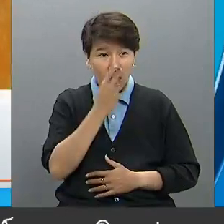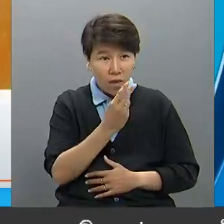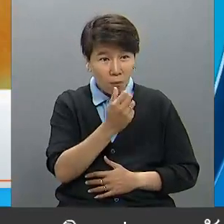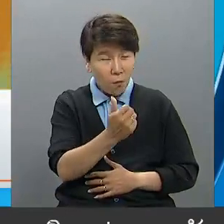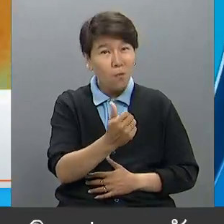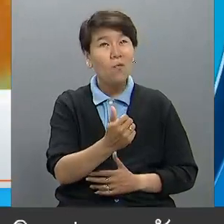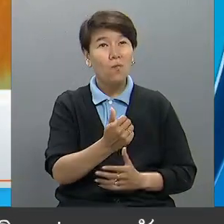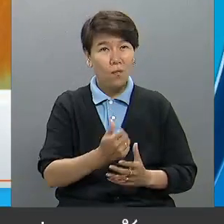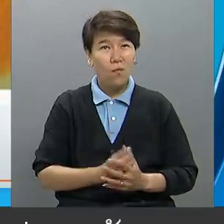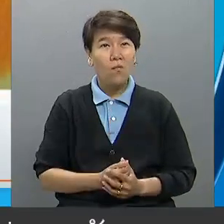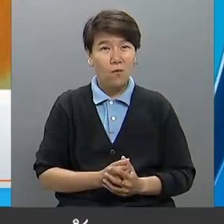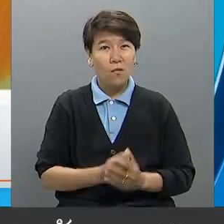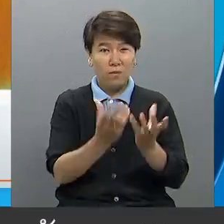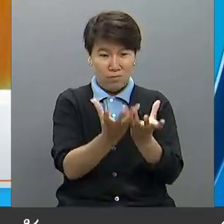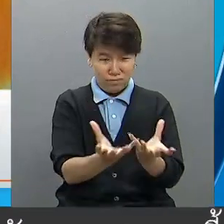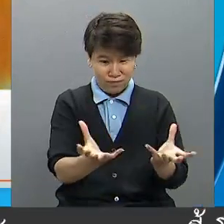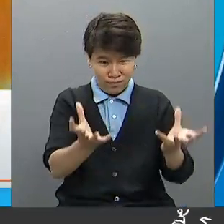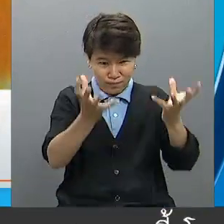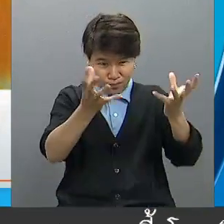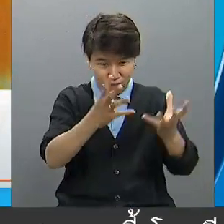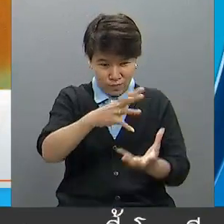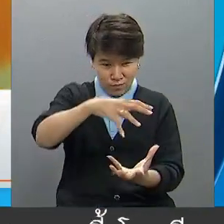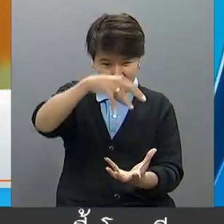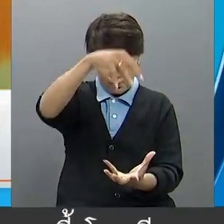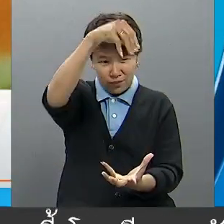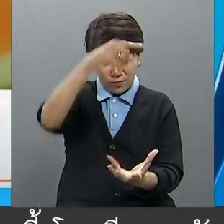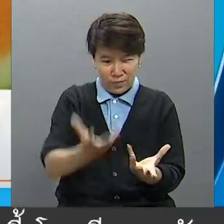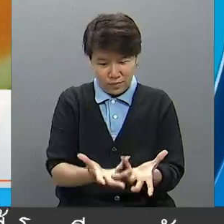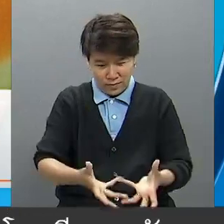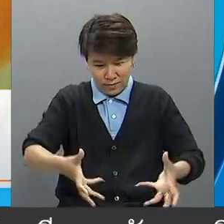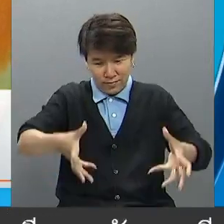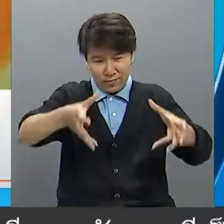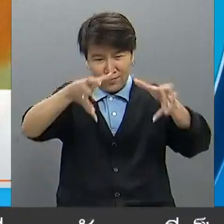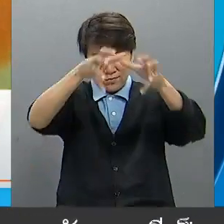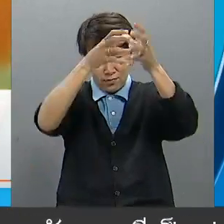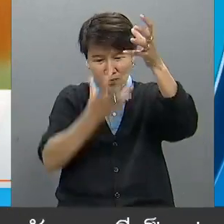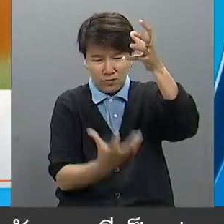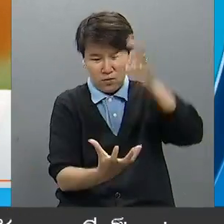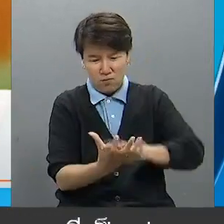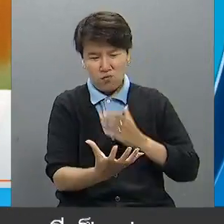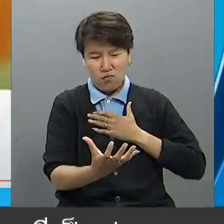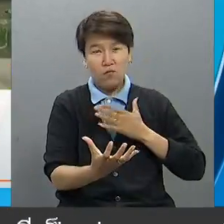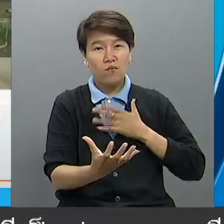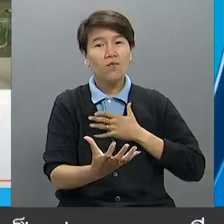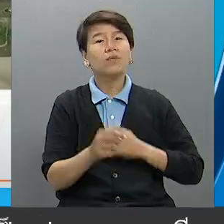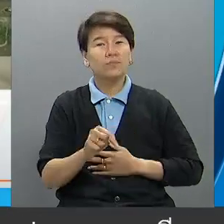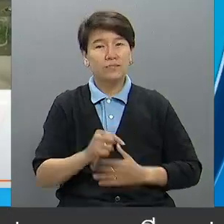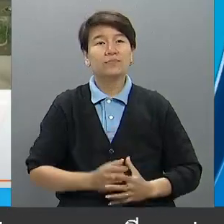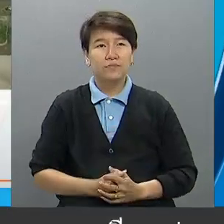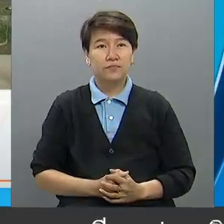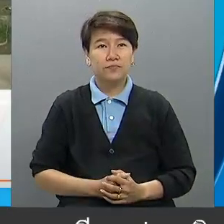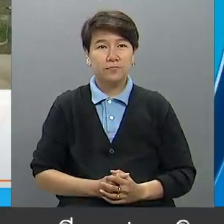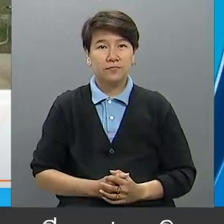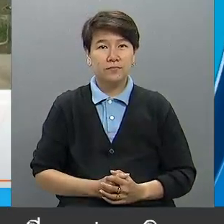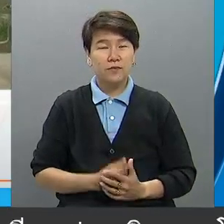พอมาแบบนี้เนี่ยเราก็เหมือนกับว่าเป็นแตงโมของเราไงคนของเราคนเดียวของใครของท่านไม ่ มีใครมาแย่งใช่ไหมฮะ ค ่ ะ รสชาติของแตงโมที่นี่นะ